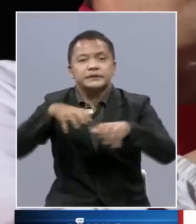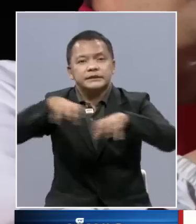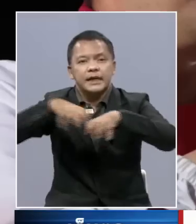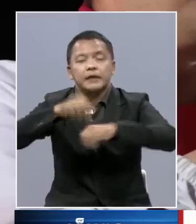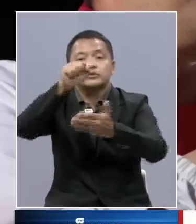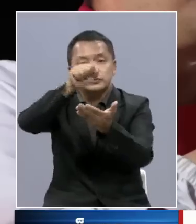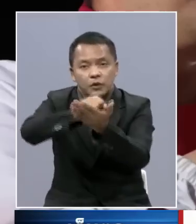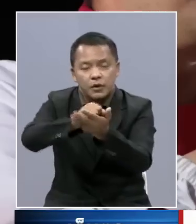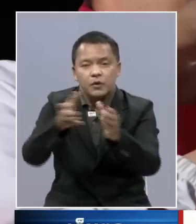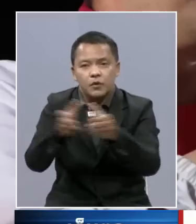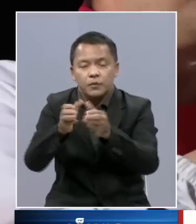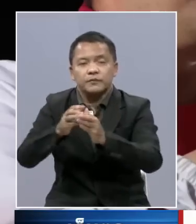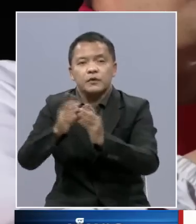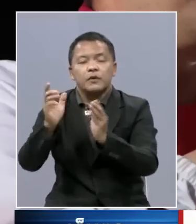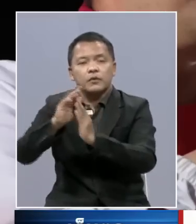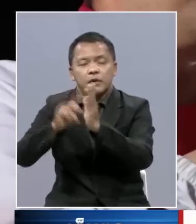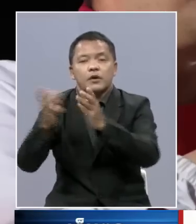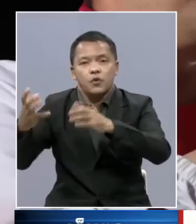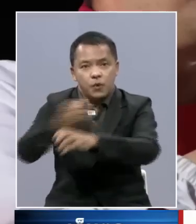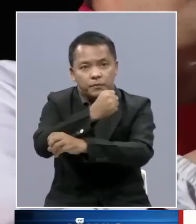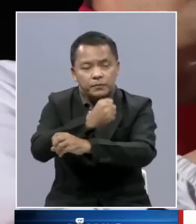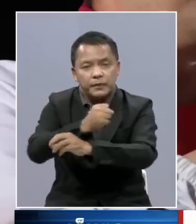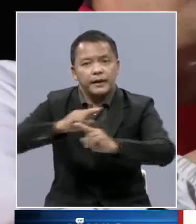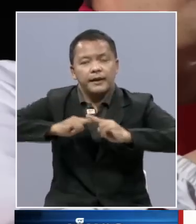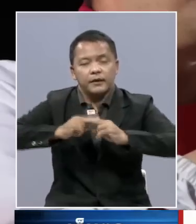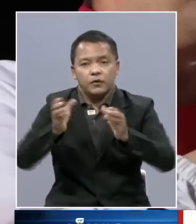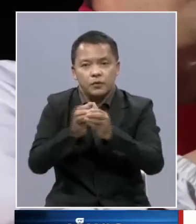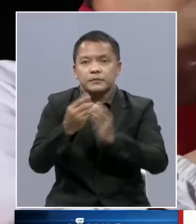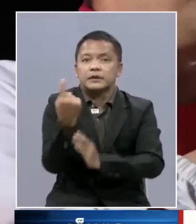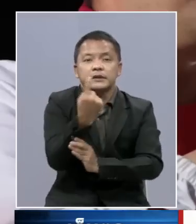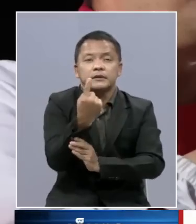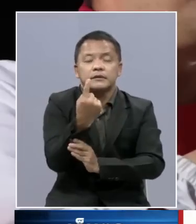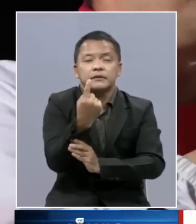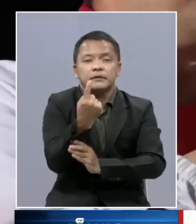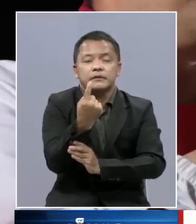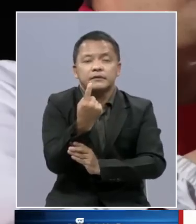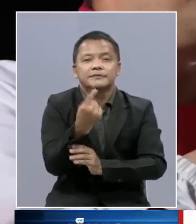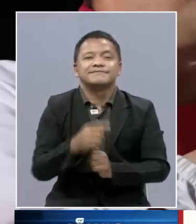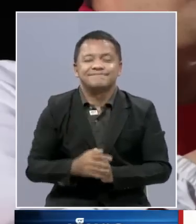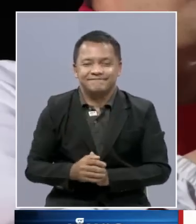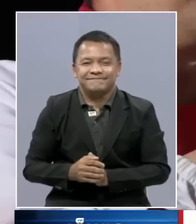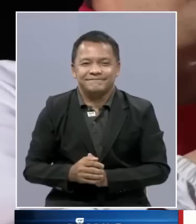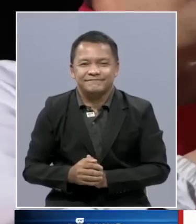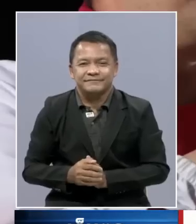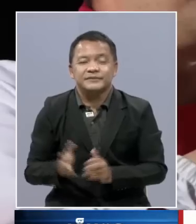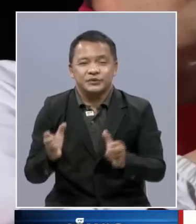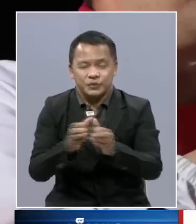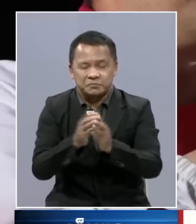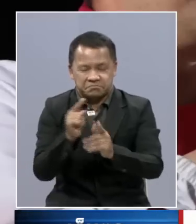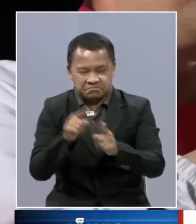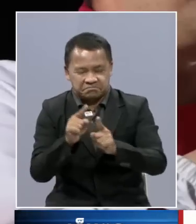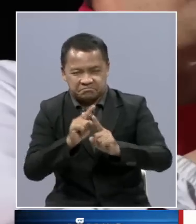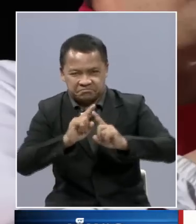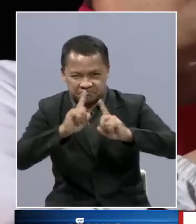ารจองแล้วประมุขฝ่ายนิติบัญญัติก็ยังจะรวบเอาไว้เองเพียงแค่พรรคเดียวอีกหรือ เนี่ยฮะเป็นจุดล่อแหลมมาก